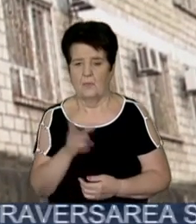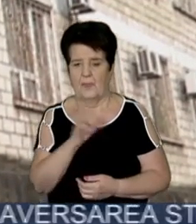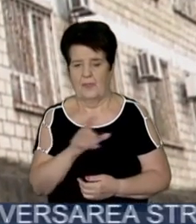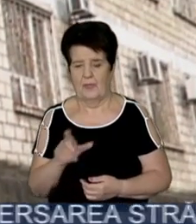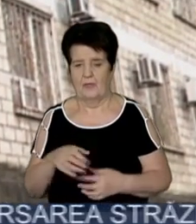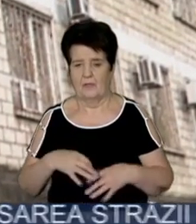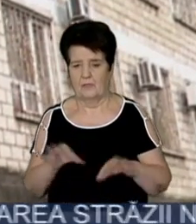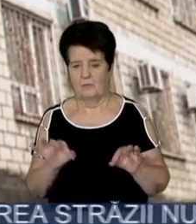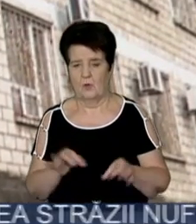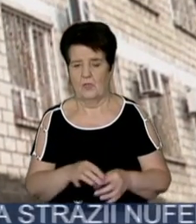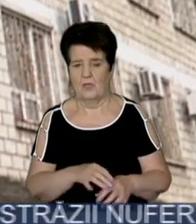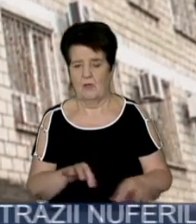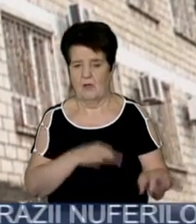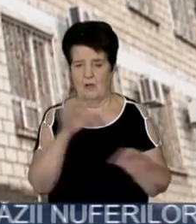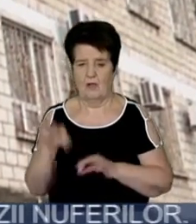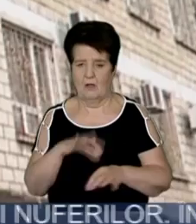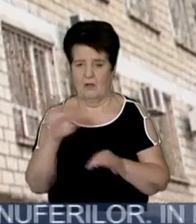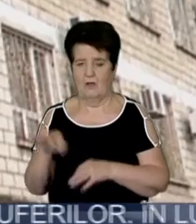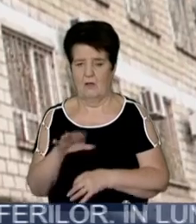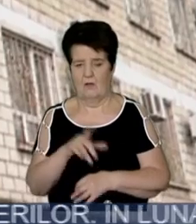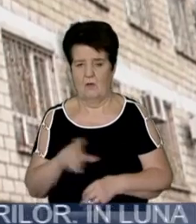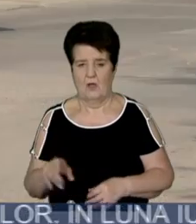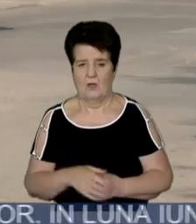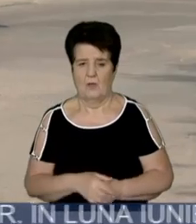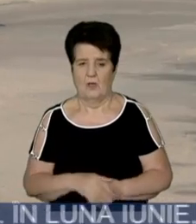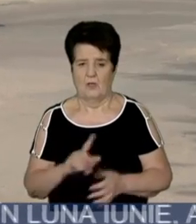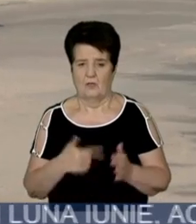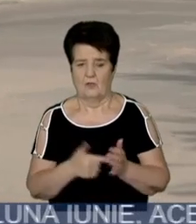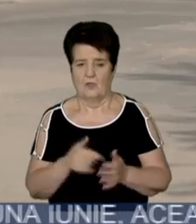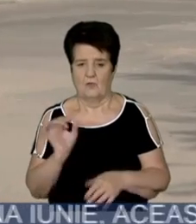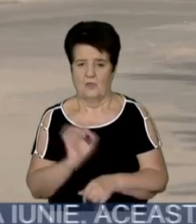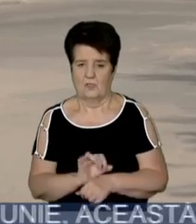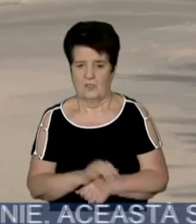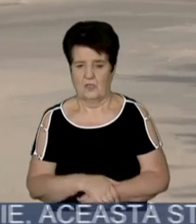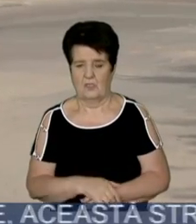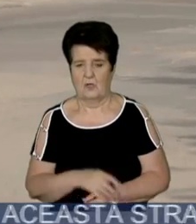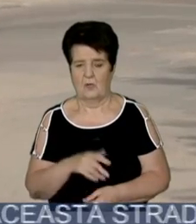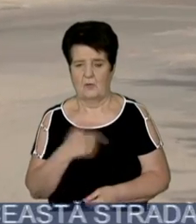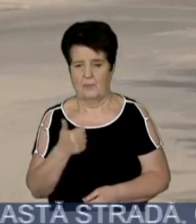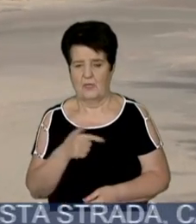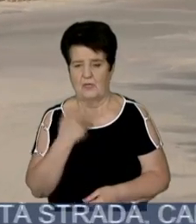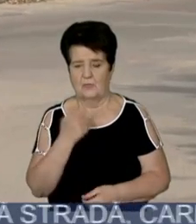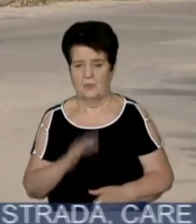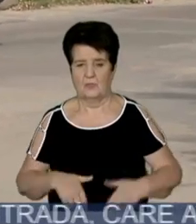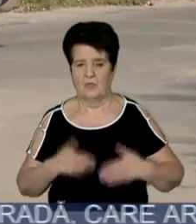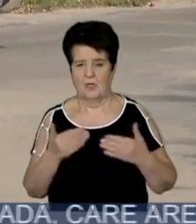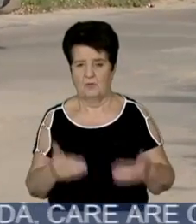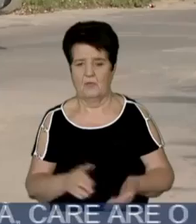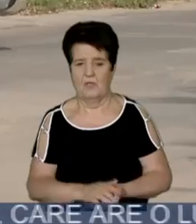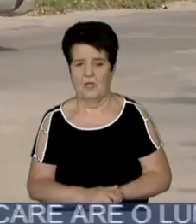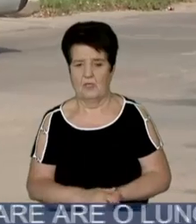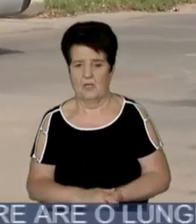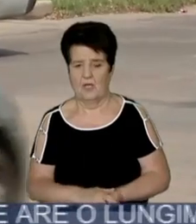serviciului de transportare aprobată în decizia Consiliului Municipal a fost sistată sau, bine zis, a fost amânată intrarea în vigoare